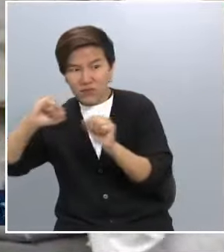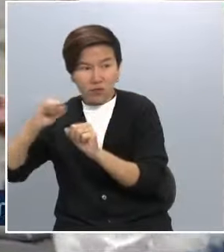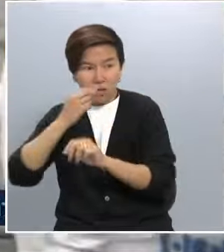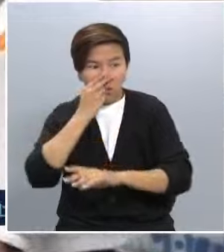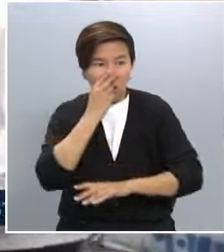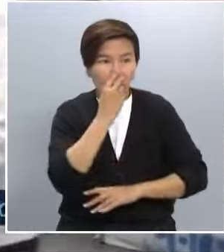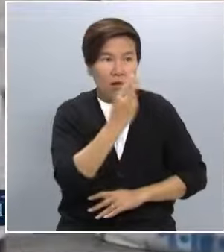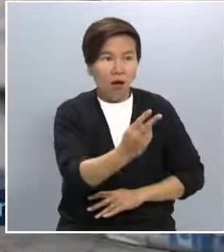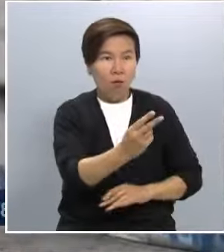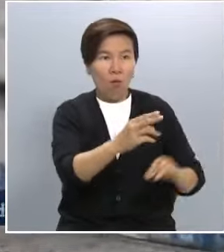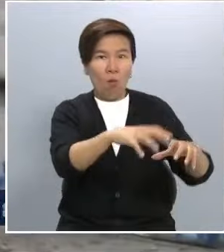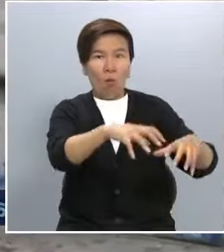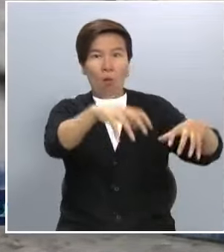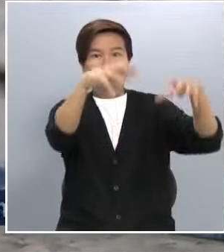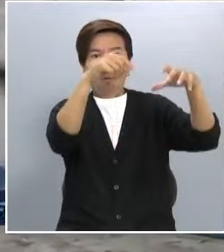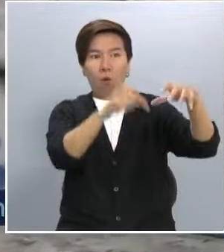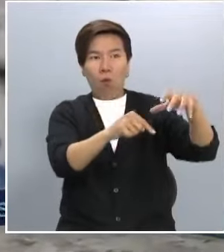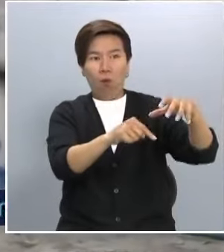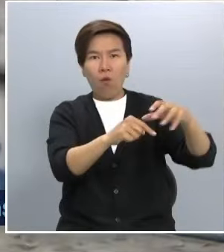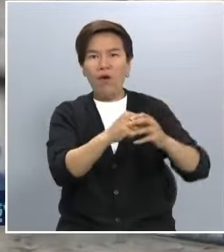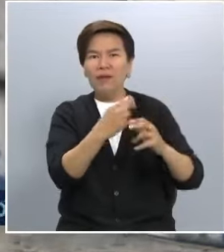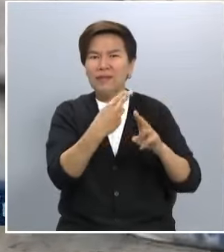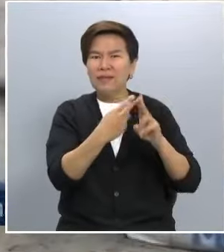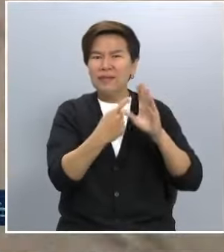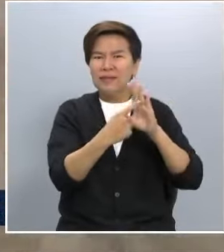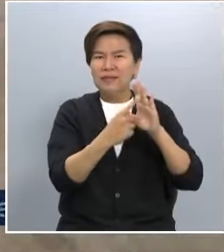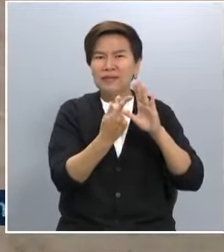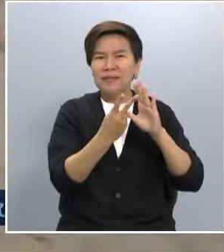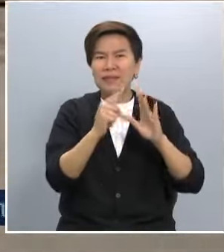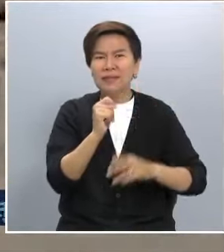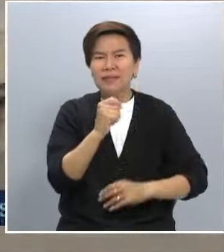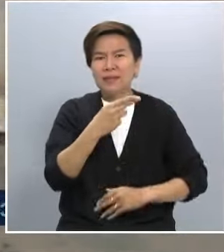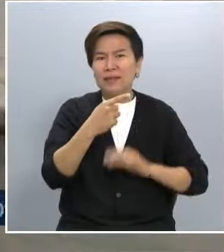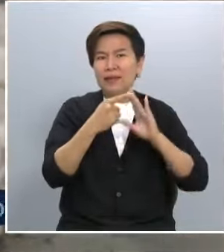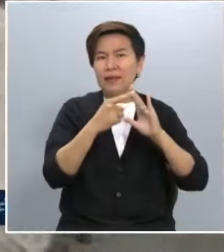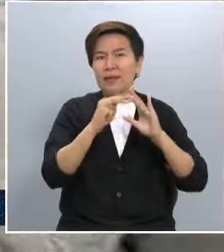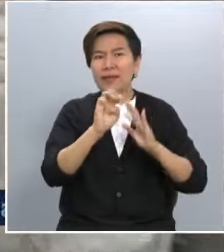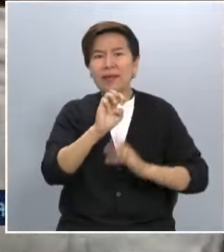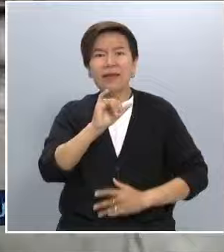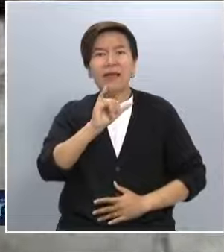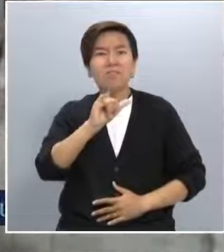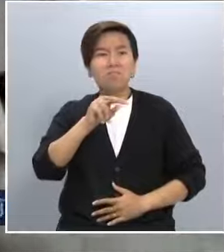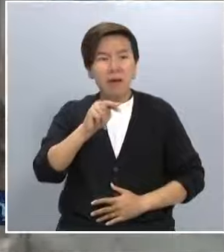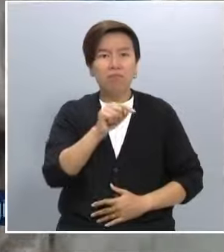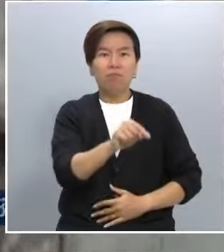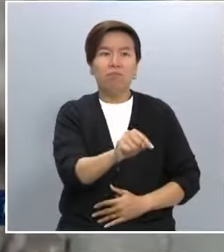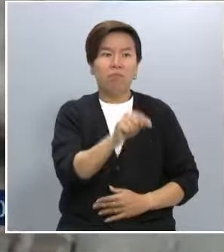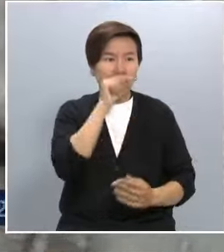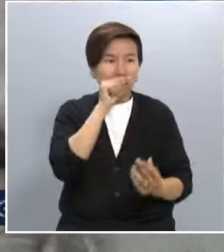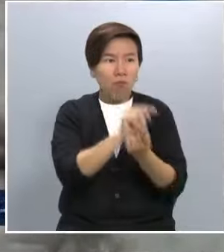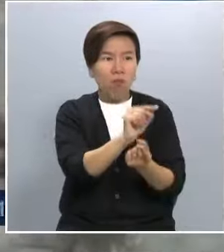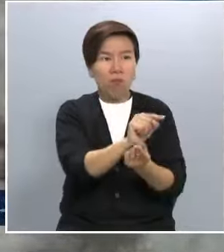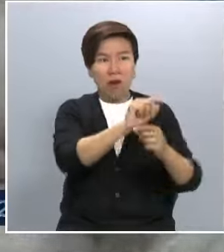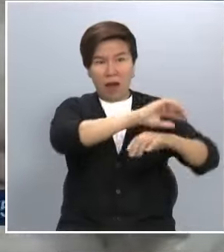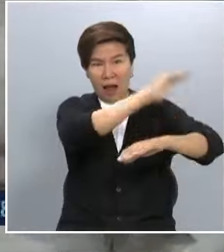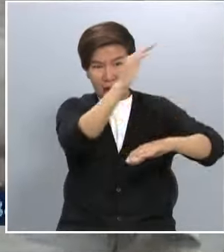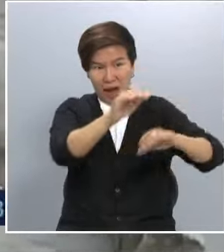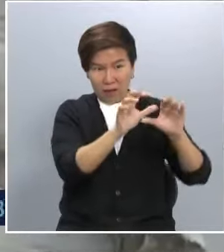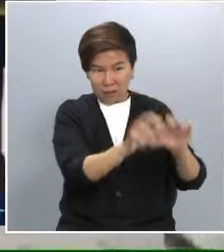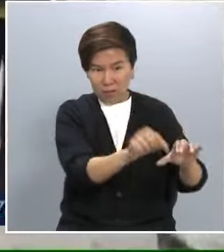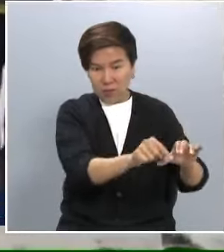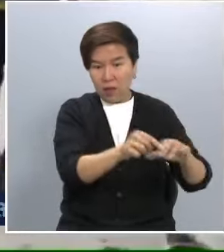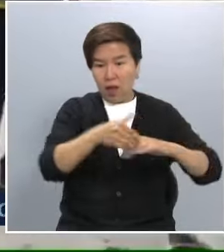แคดเมียมนะครับบรรจุอยู่ในถุงบิ๊กแบ็กครับส่วนใหญ่เนี่ยถูกเก็บไว้ใน2อาคารนะฮะแล้วก็มีกองอยู่ภายนอกตัวอาคารอีกจำนวนหนึ่งด้วย